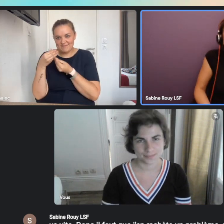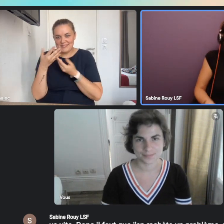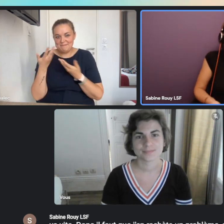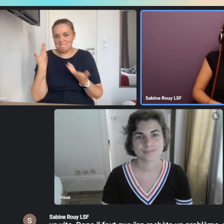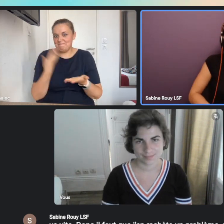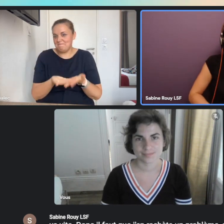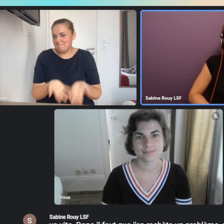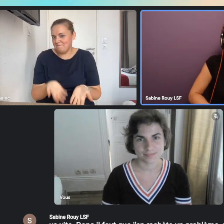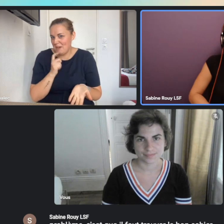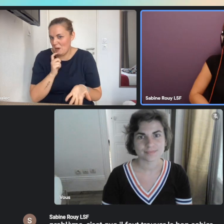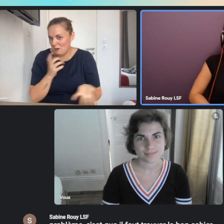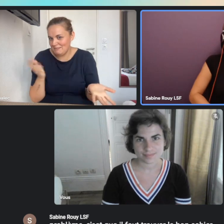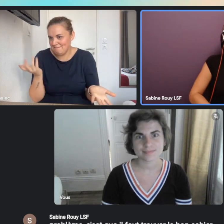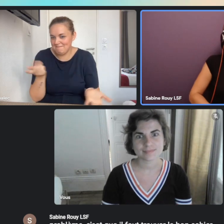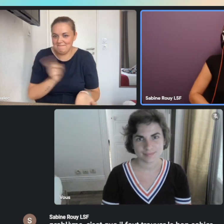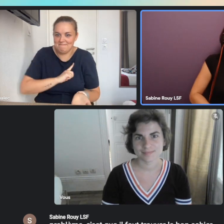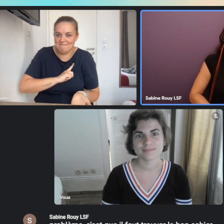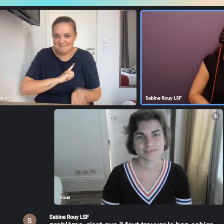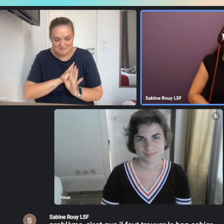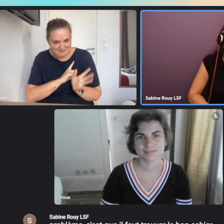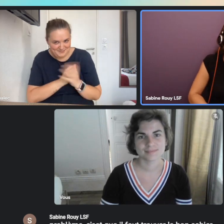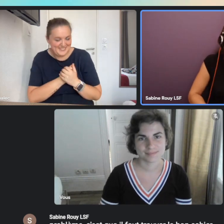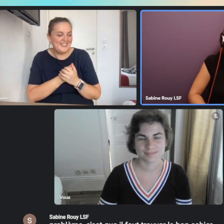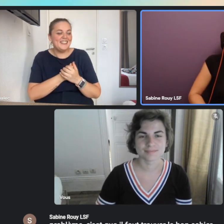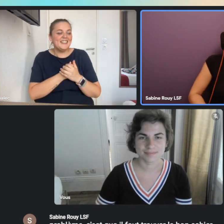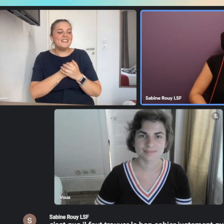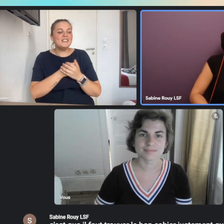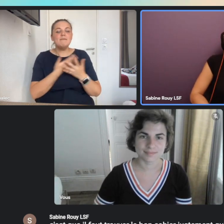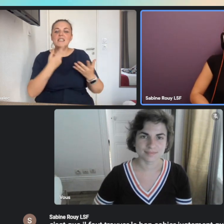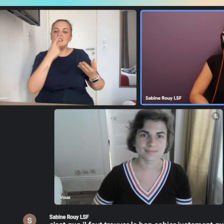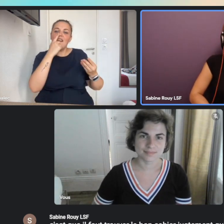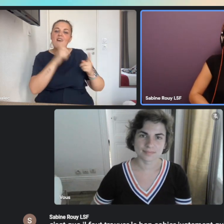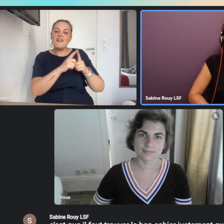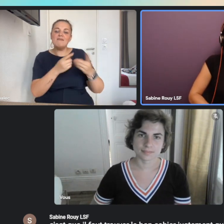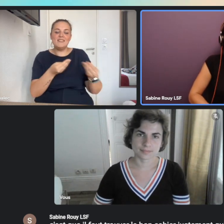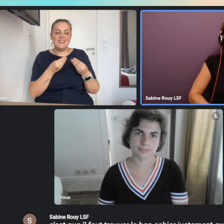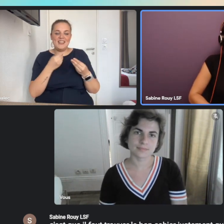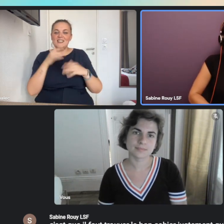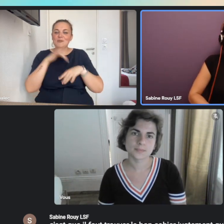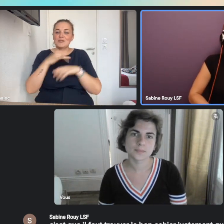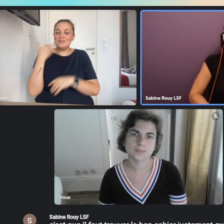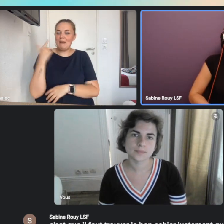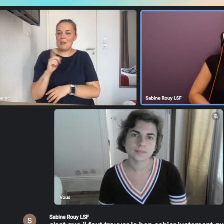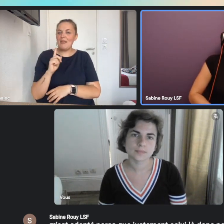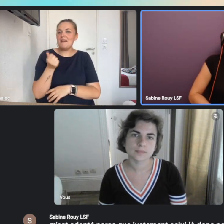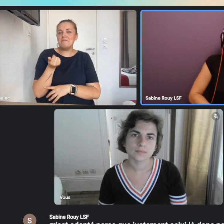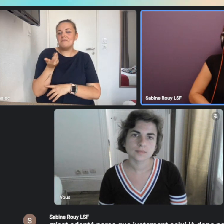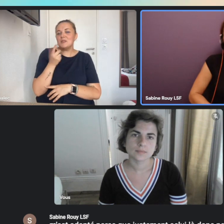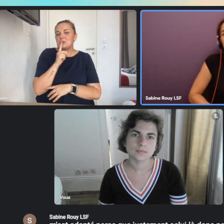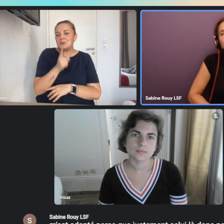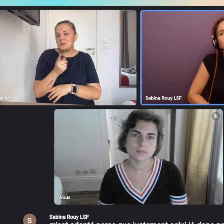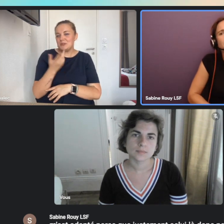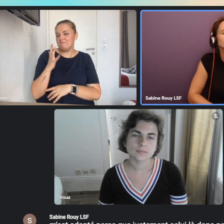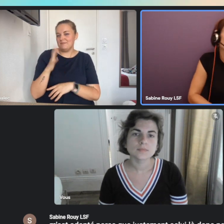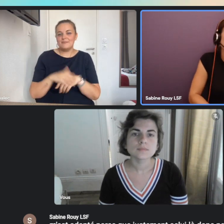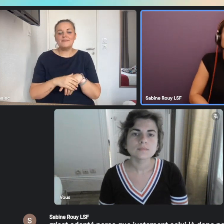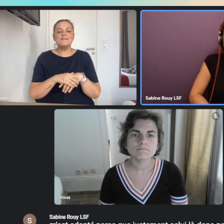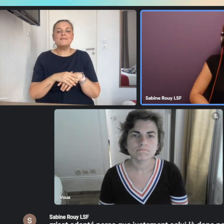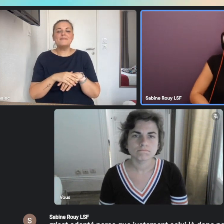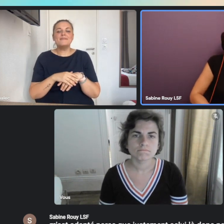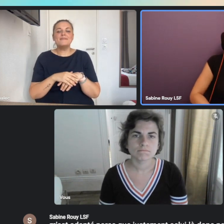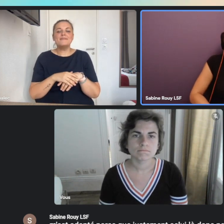le cahier qui m'ira, et je ne l'ai pas trouvé donc mais effectivement, il y a pas très longtemps,